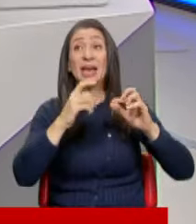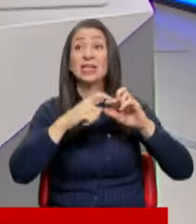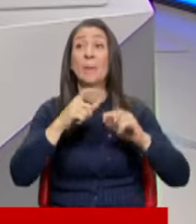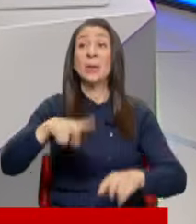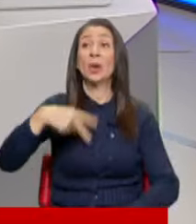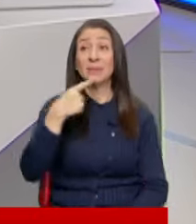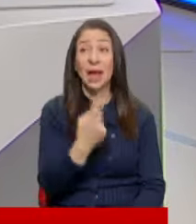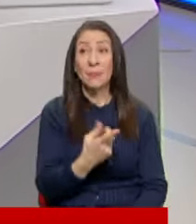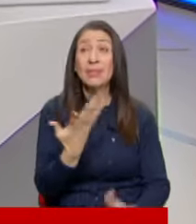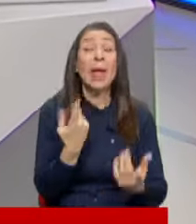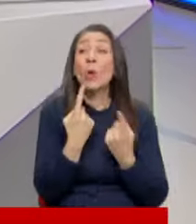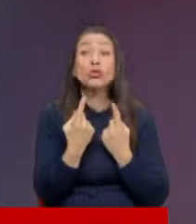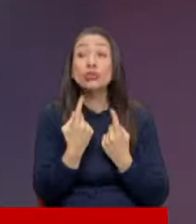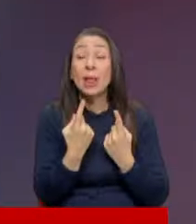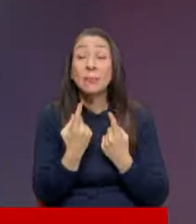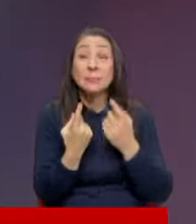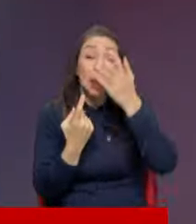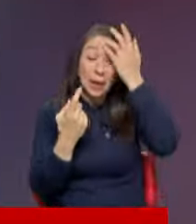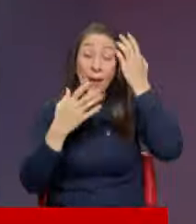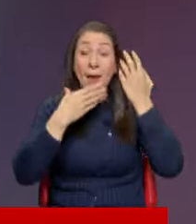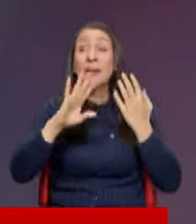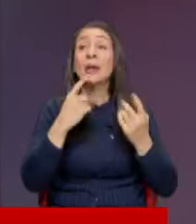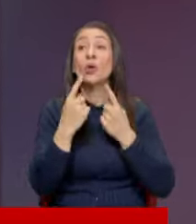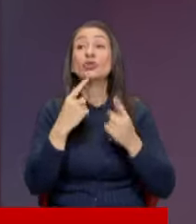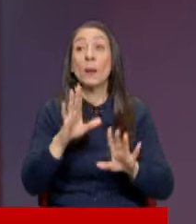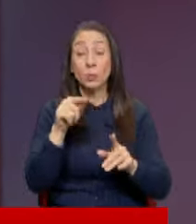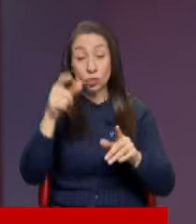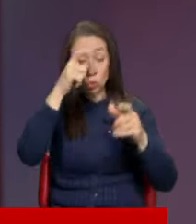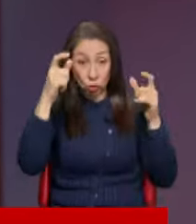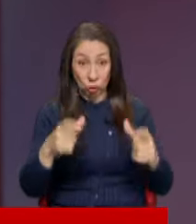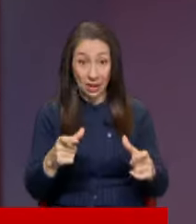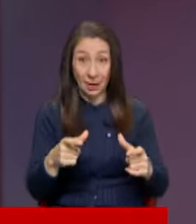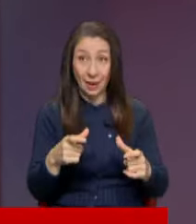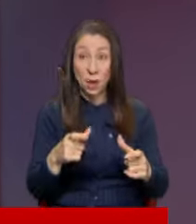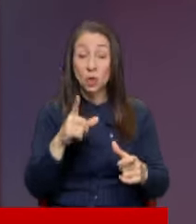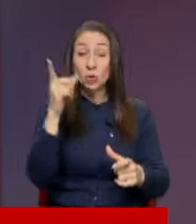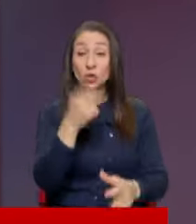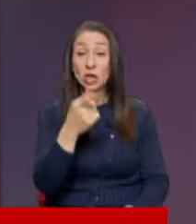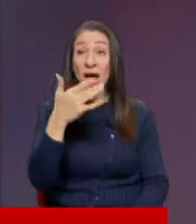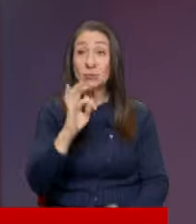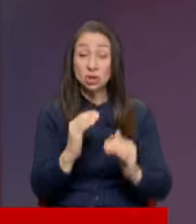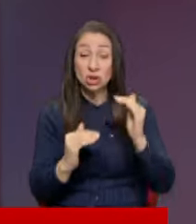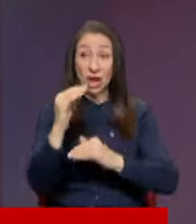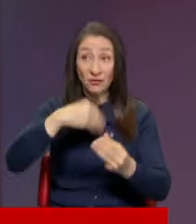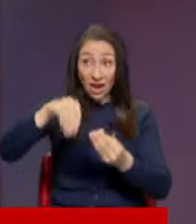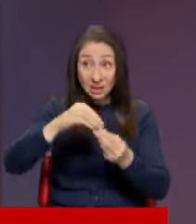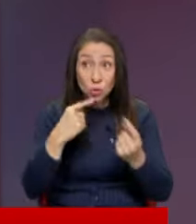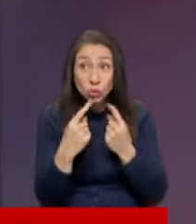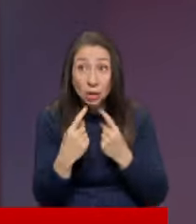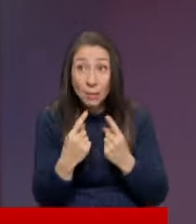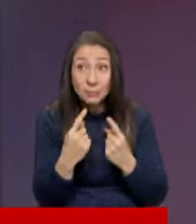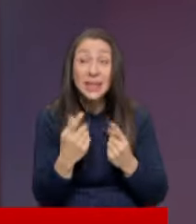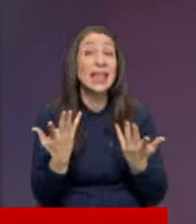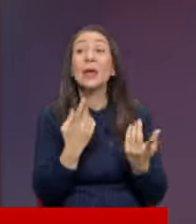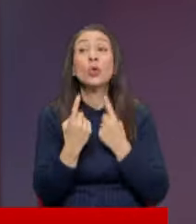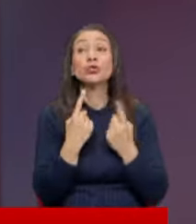diyelim Neyi konuşalım yani emekliyi Konuşmayıp da bu memlekette % 60'a çıkan faizi mi konuşalım